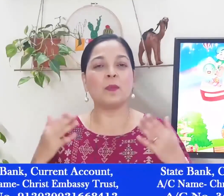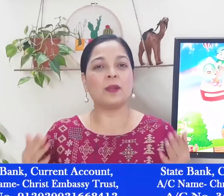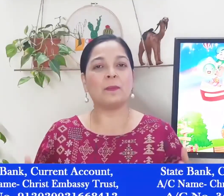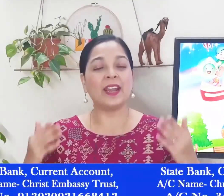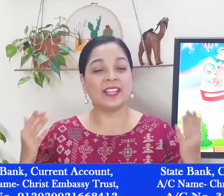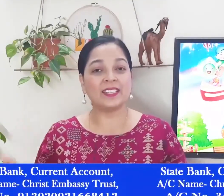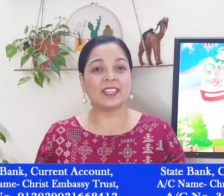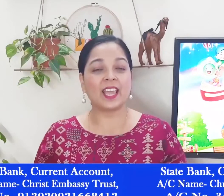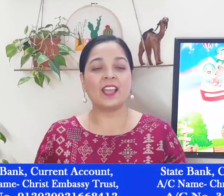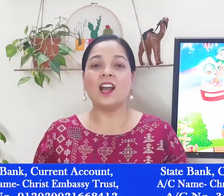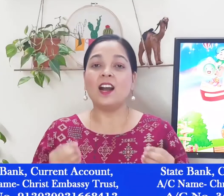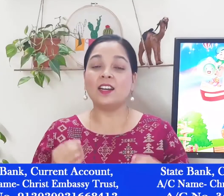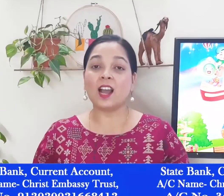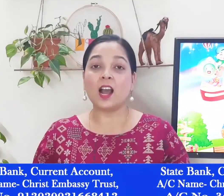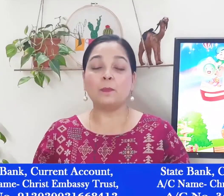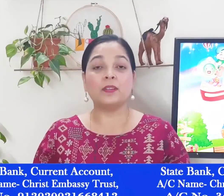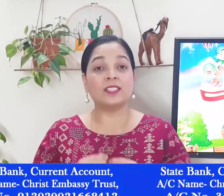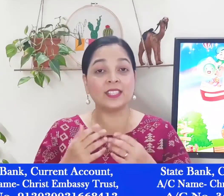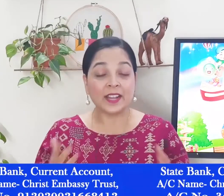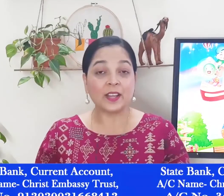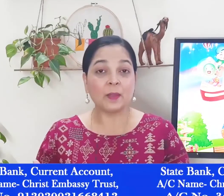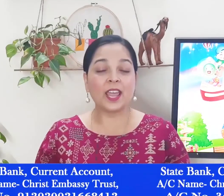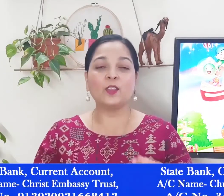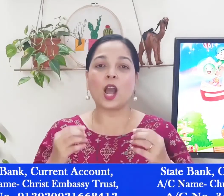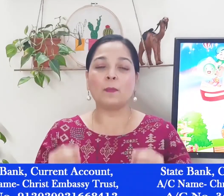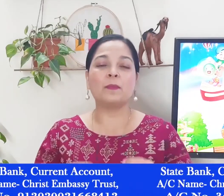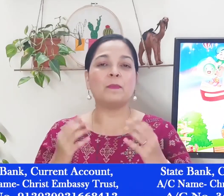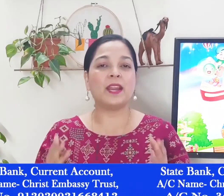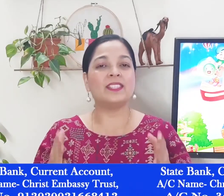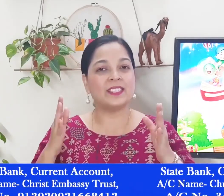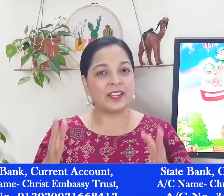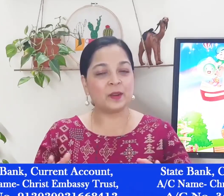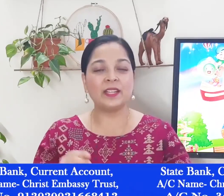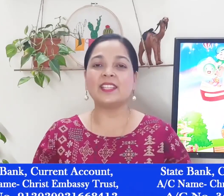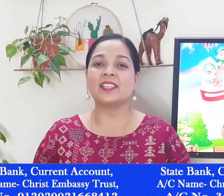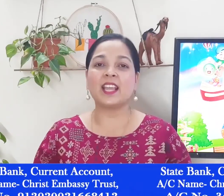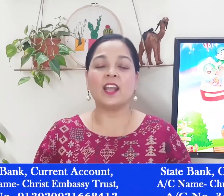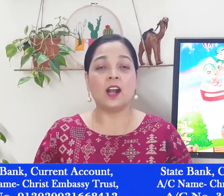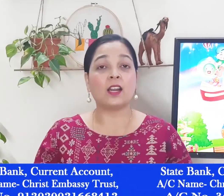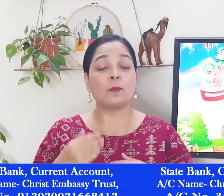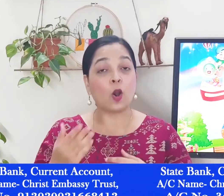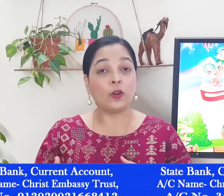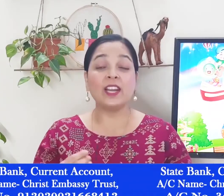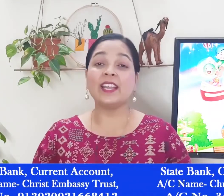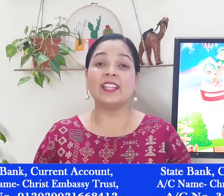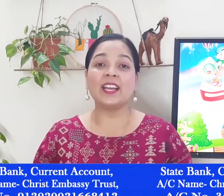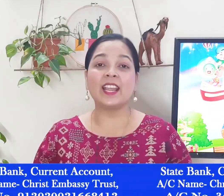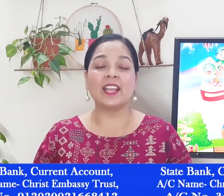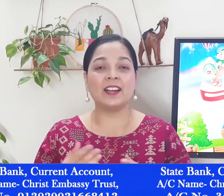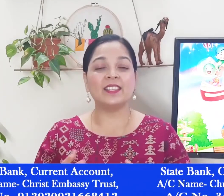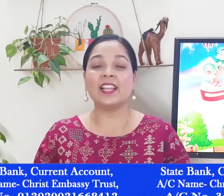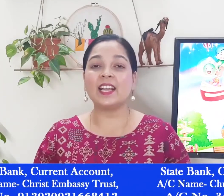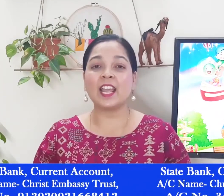जहाँ पे हम अपना भेंट दे सकते हैं। अगर आप सेंटर में हैं तो आप अपने भेंट सेंटर में दे सकते हैं। अगर आप ऑनलाइन